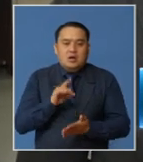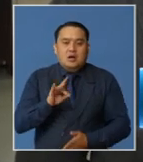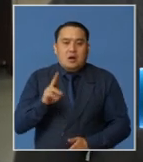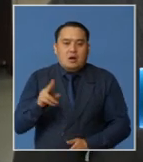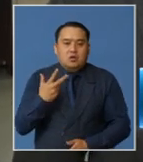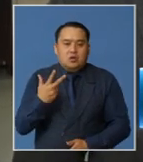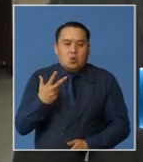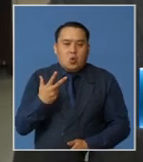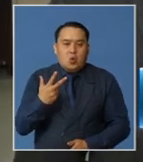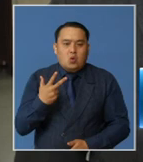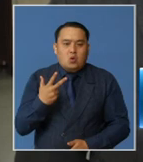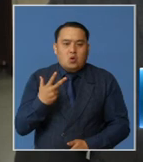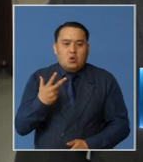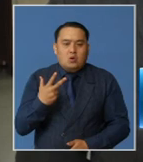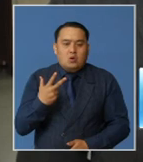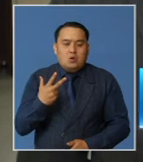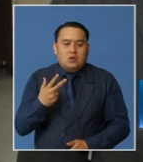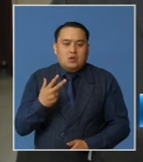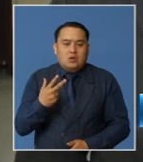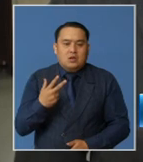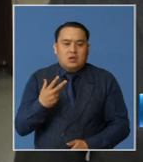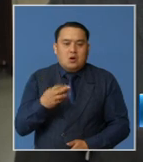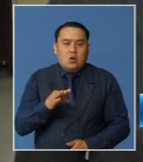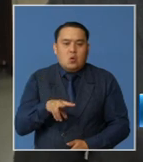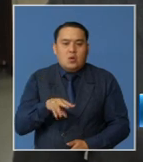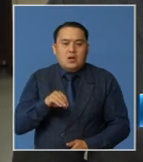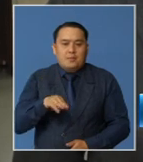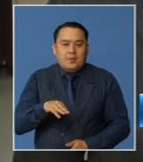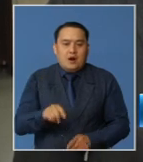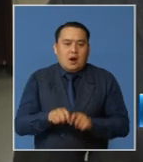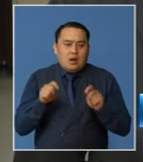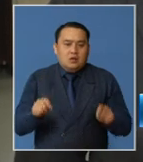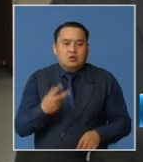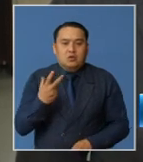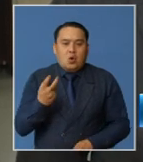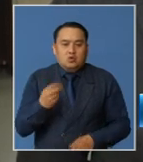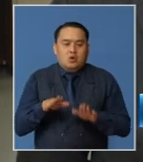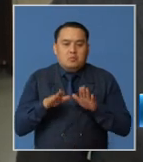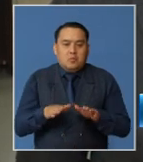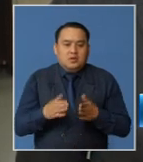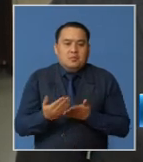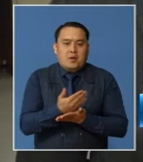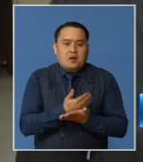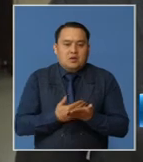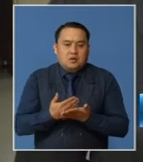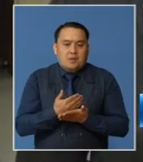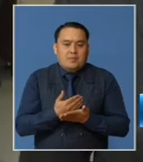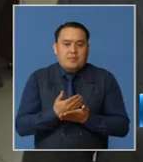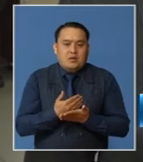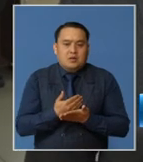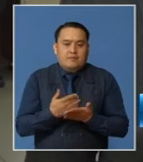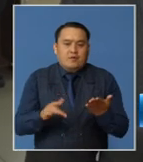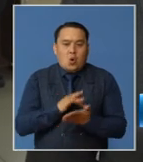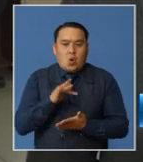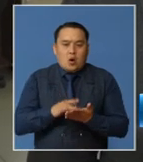городах республиканского значения. В сети КДЛ «Олимп» открыто около 300 пунктов забора биоматериала в